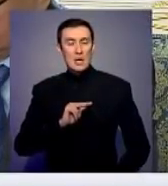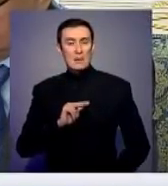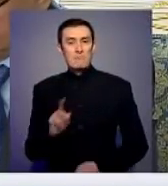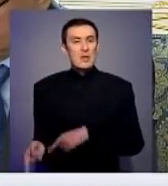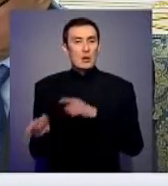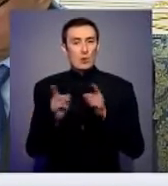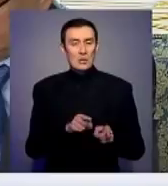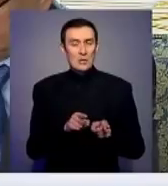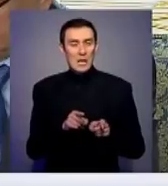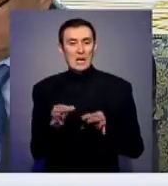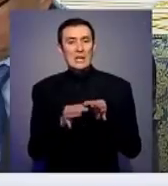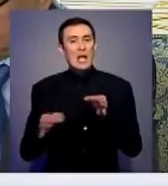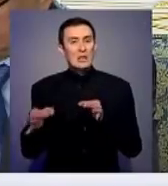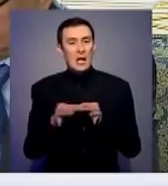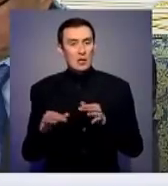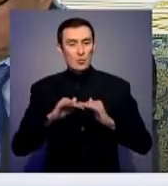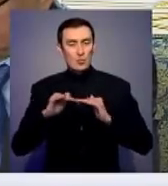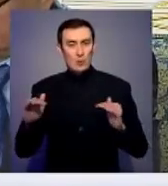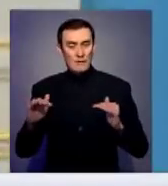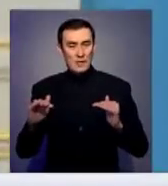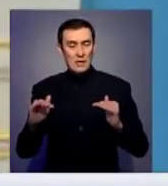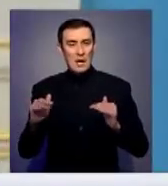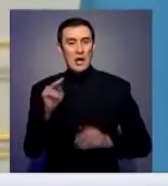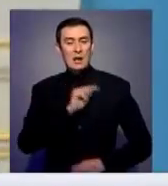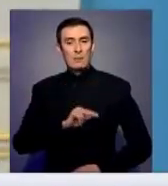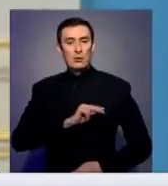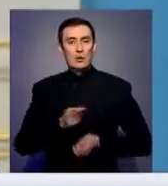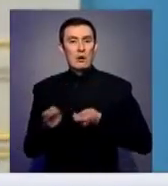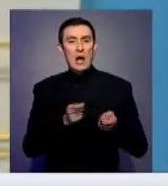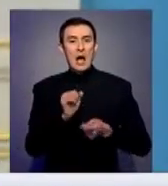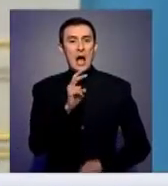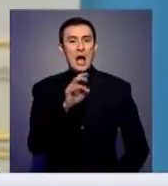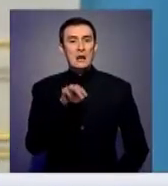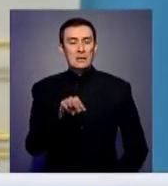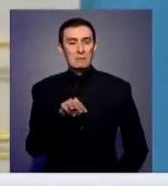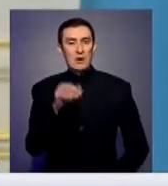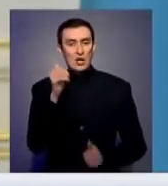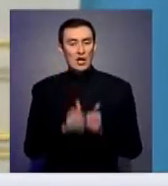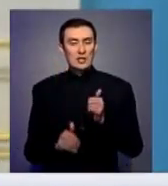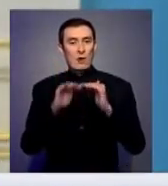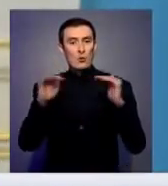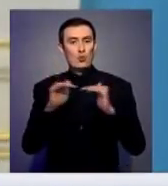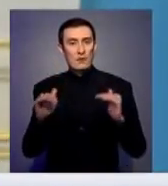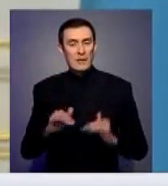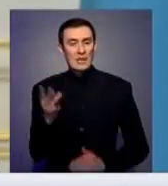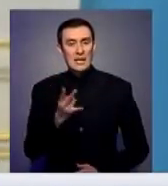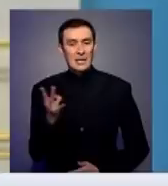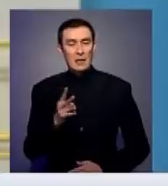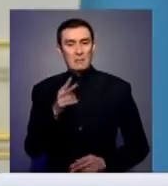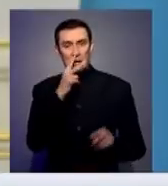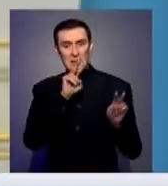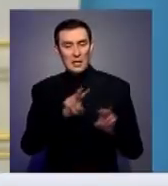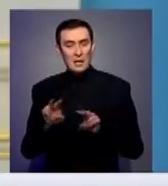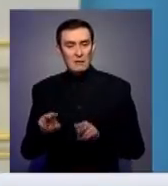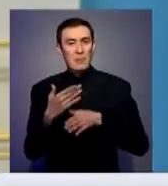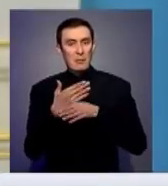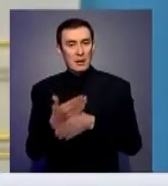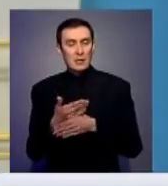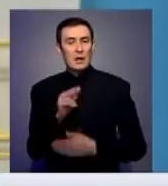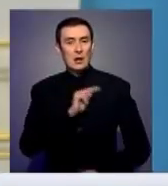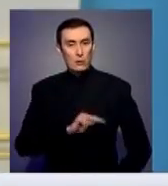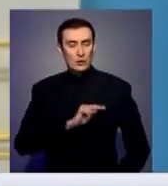на региональный уровень. Работу акиматов всех уровней надо контролировать, помогать и